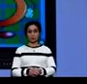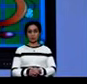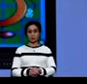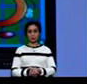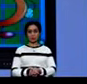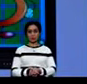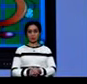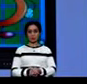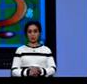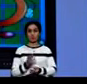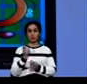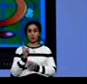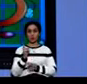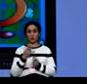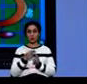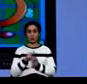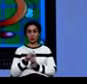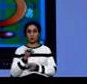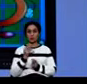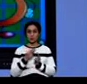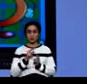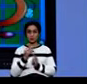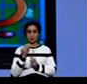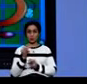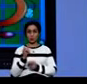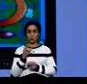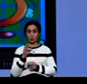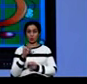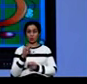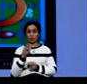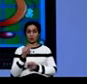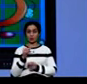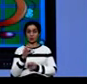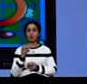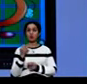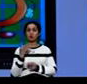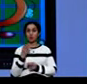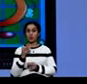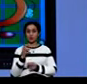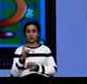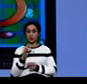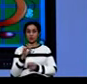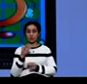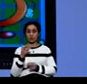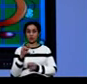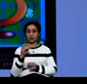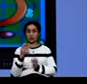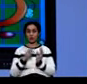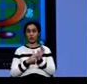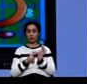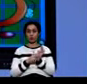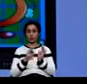Ребята, кто это? Правильно, это улитки. Сколько их? Их